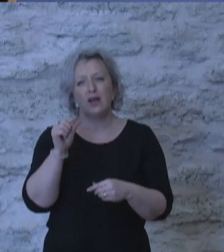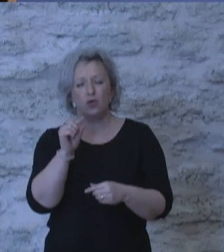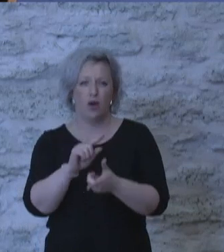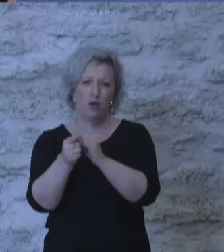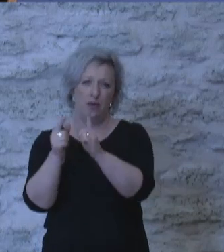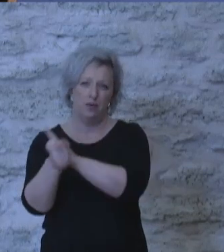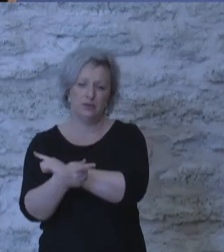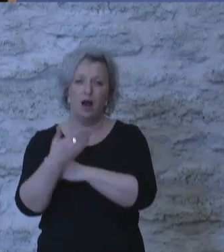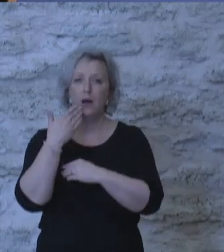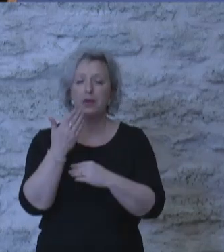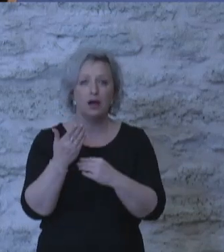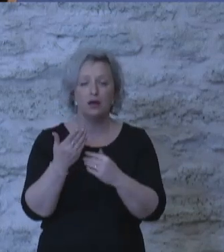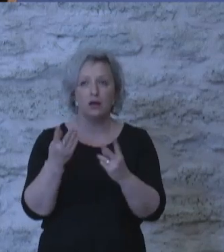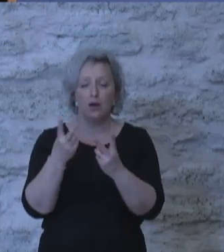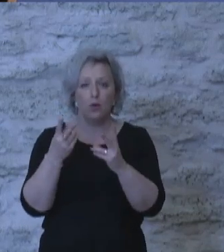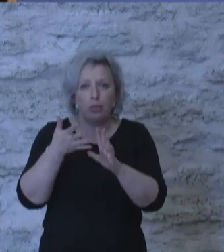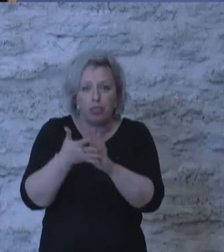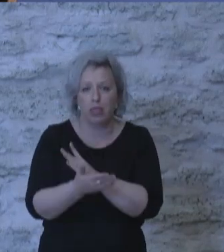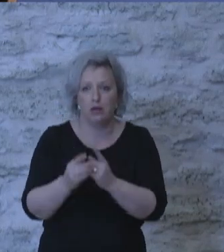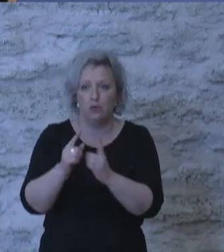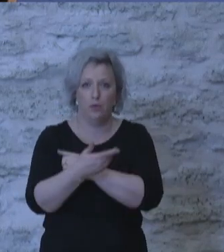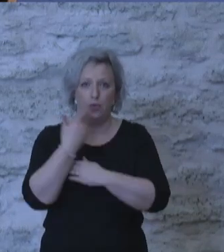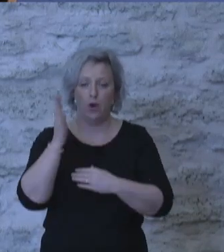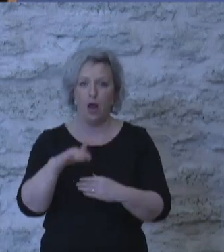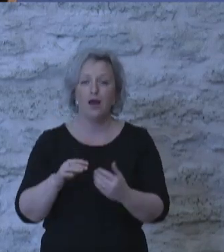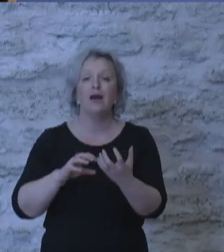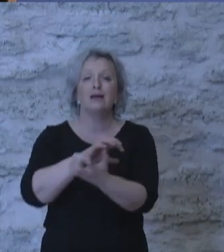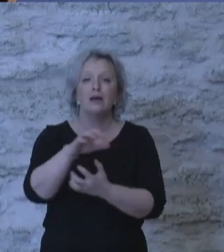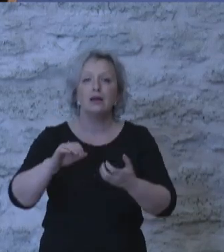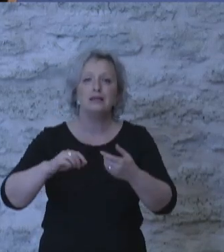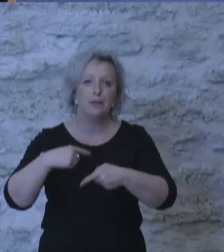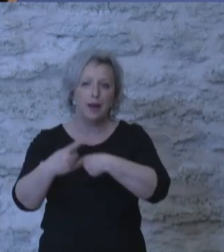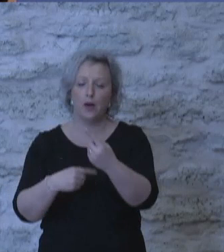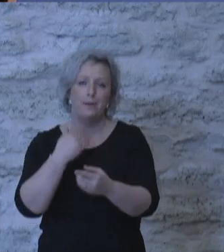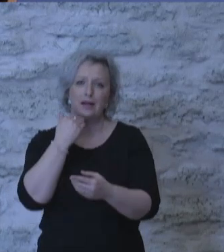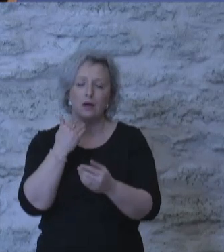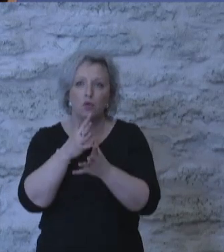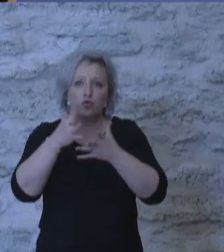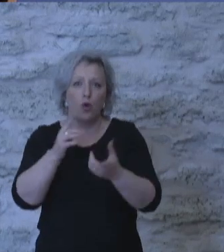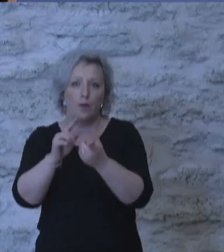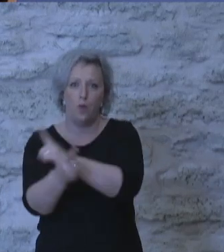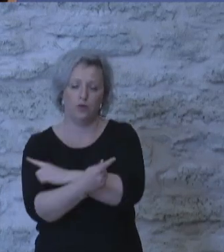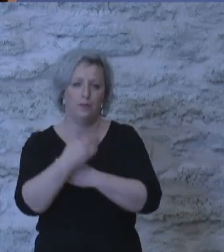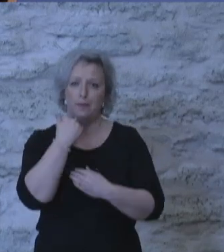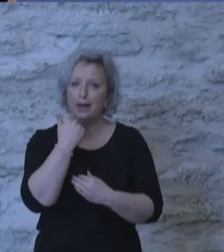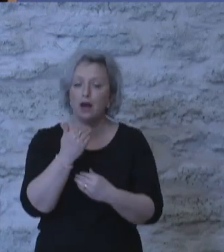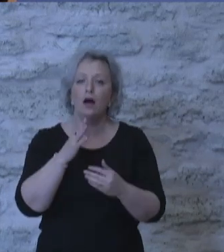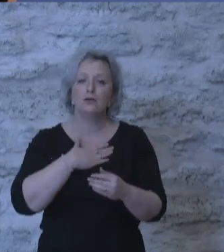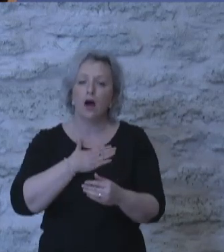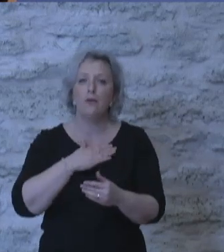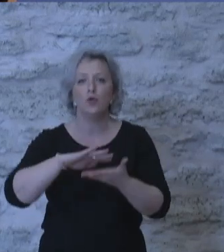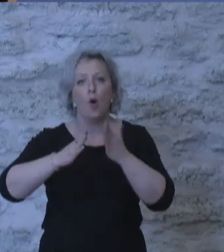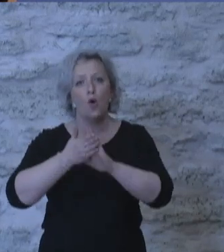on, aga mitte midagi põhimõttelist ja kriisiperioodi. Me ei taha ka mingisugused põhimõttelise muudatuseid eha. Me tahame, et olukord oleks